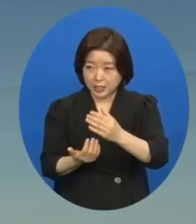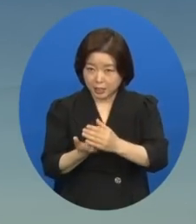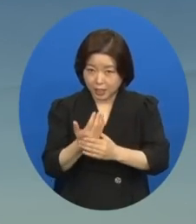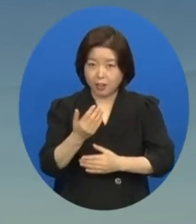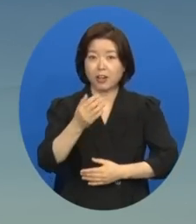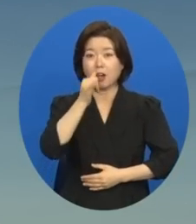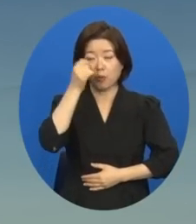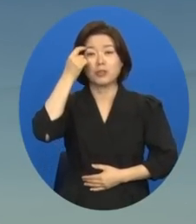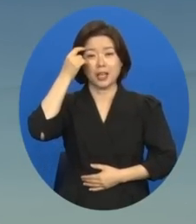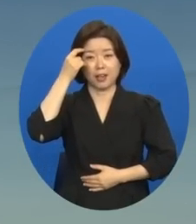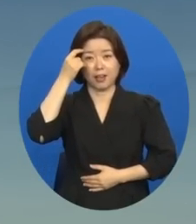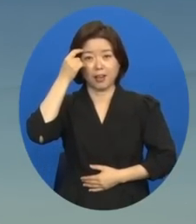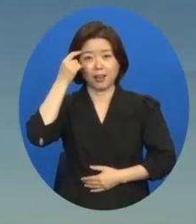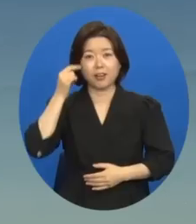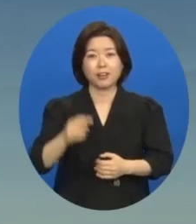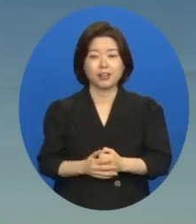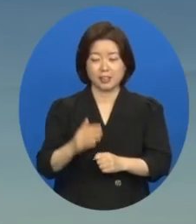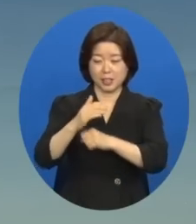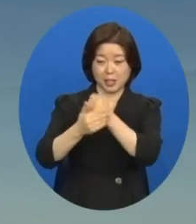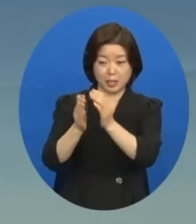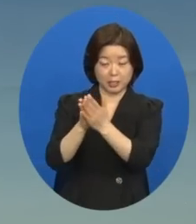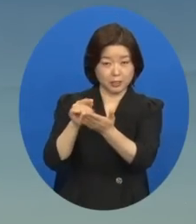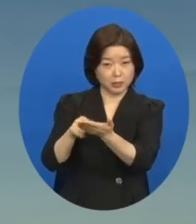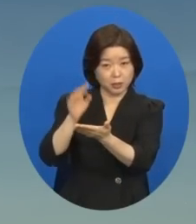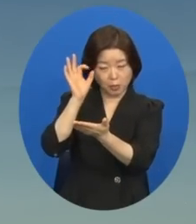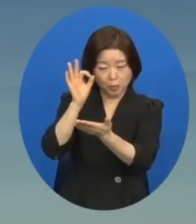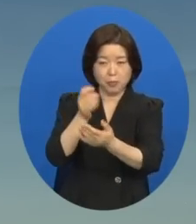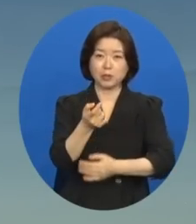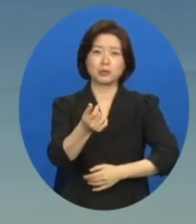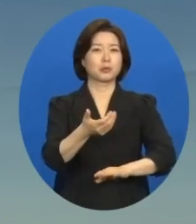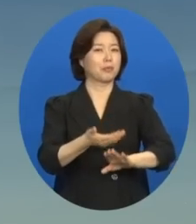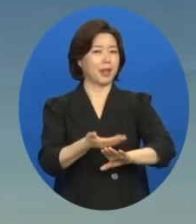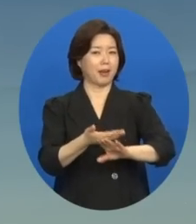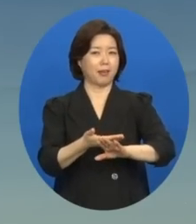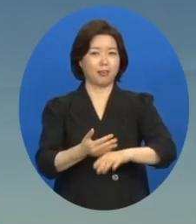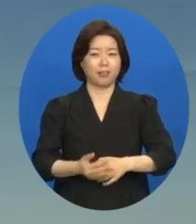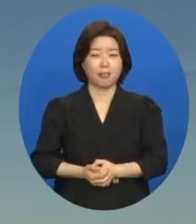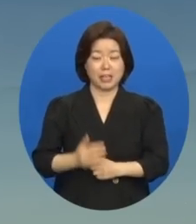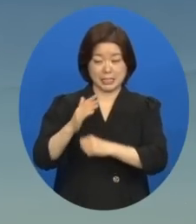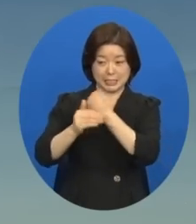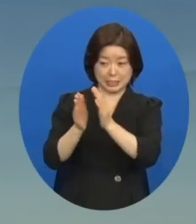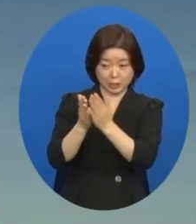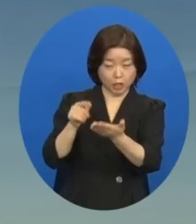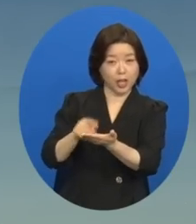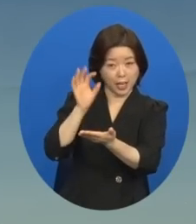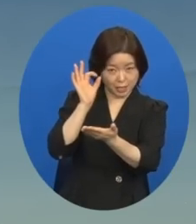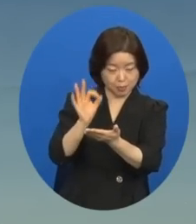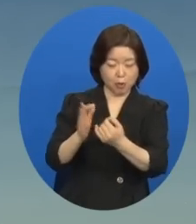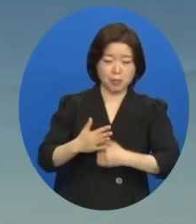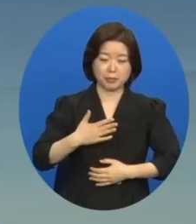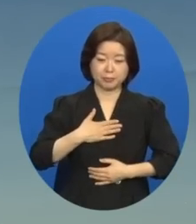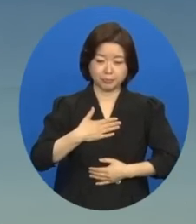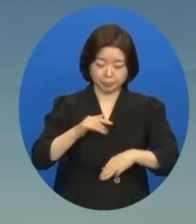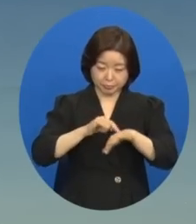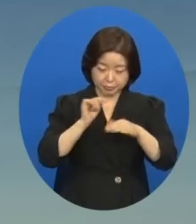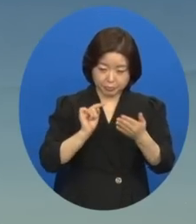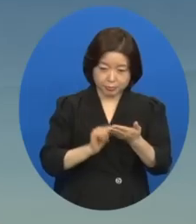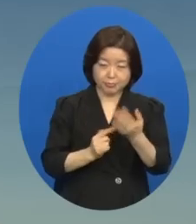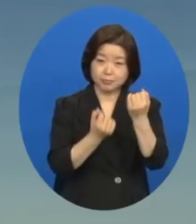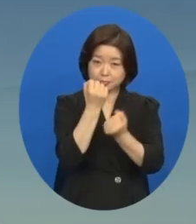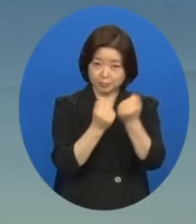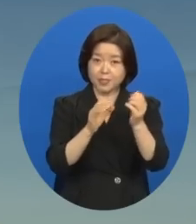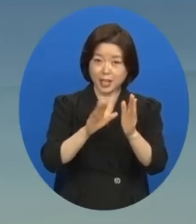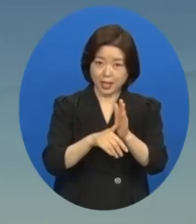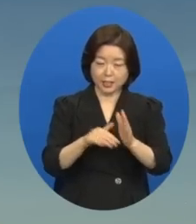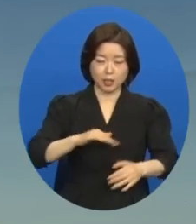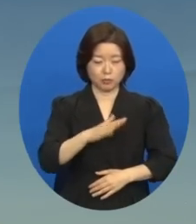합니다. 그런데 성경은요, 조금 다르게 얘기해요. 성경은 우리의 마음을 설명할 때 물론